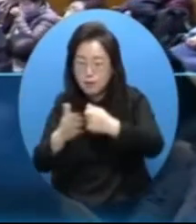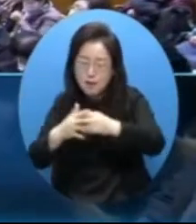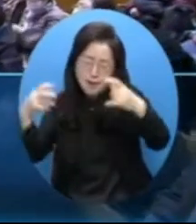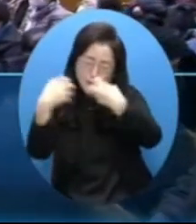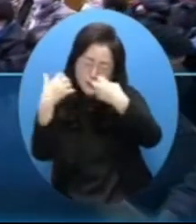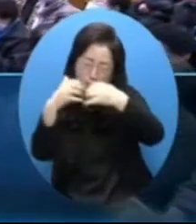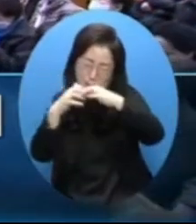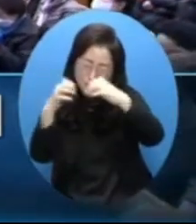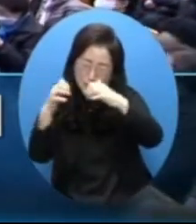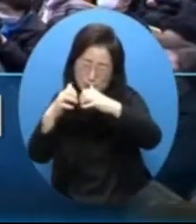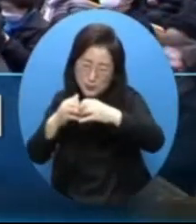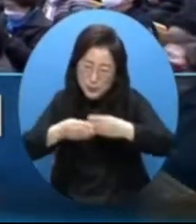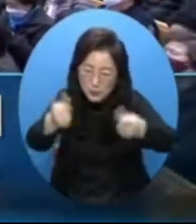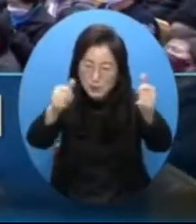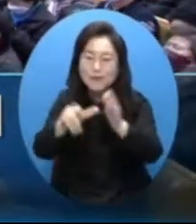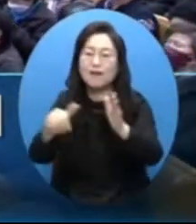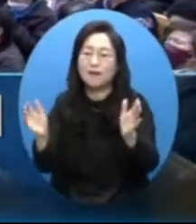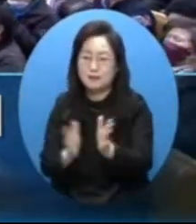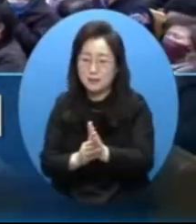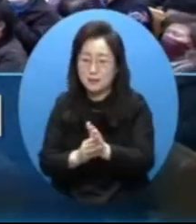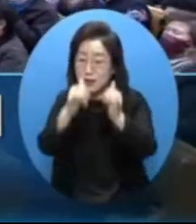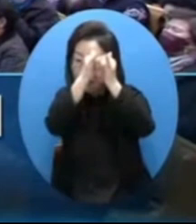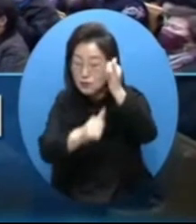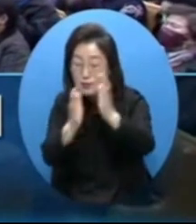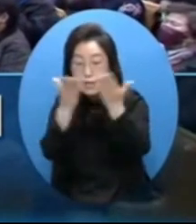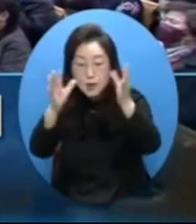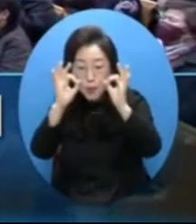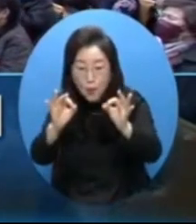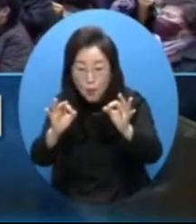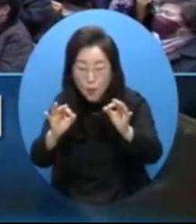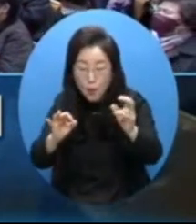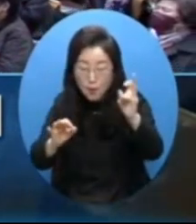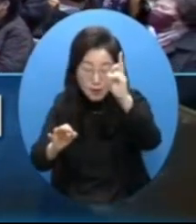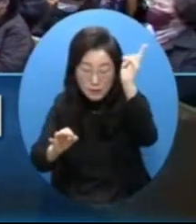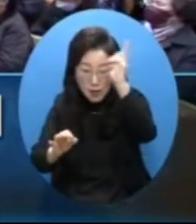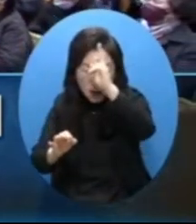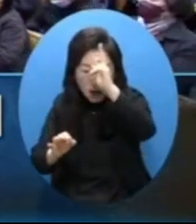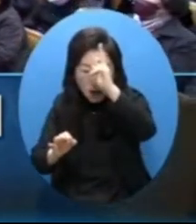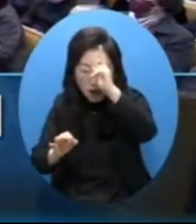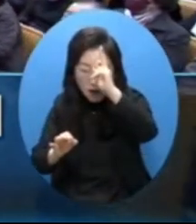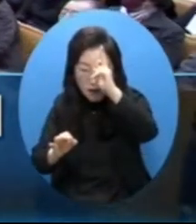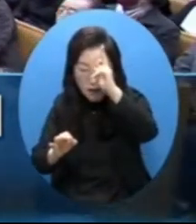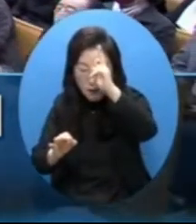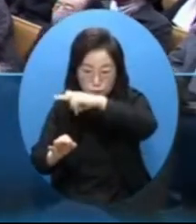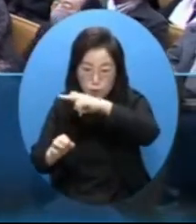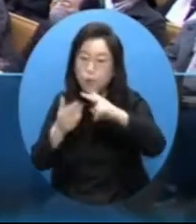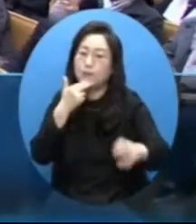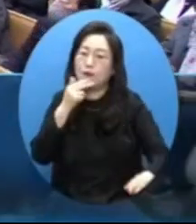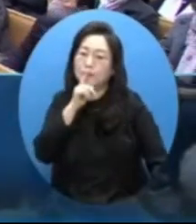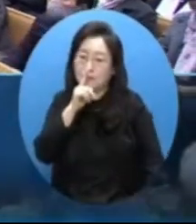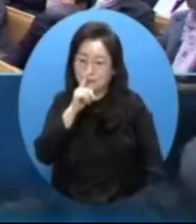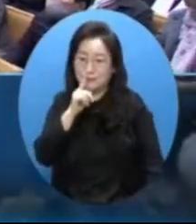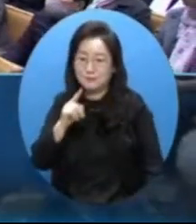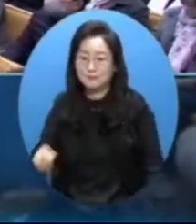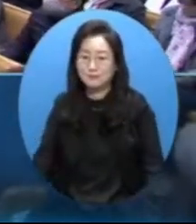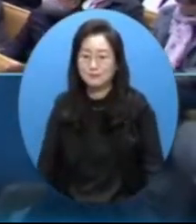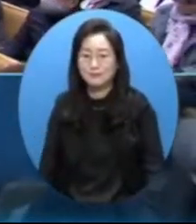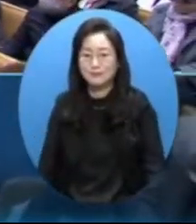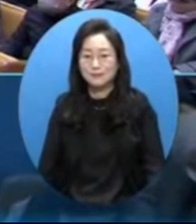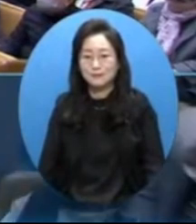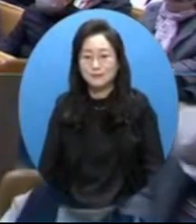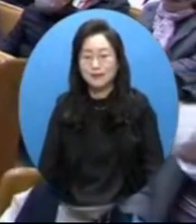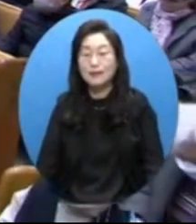갖기까지 하였느니라 야사리 책에 태양의 중천에 머물러서 거의 중요토록 속해 내려가지 아니하였다고 기록되지 아니하였느냐